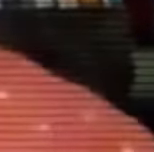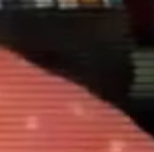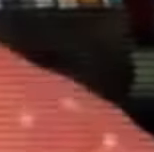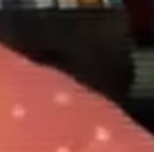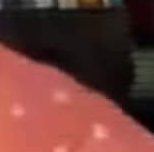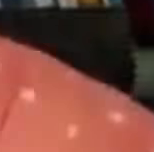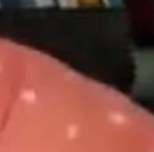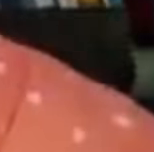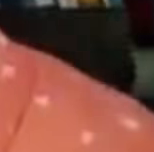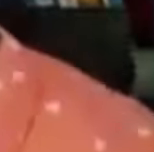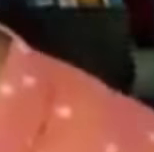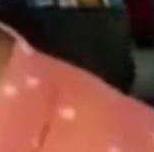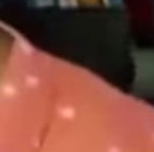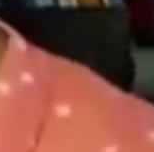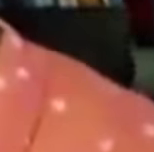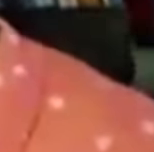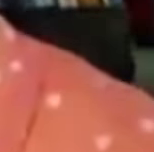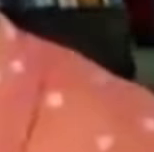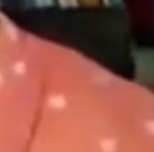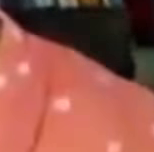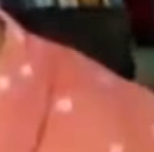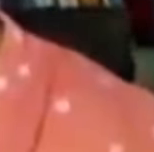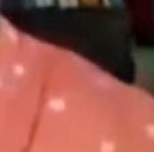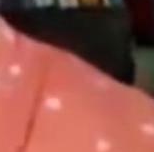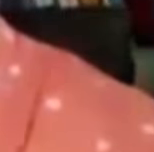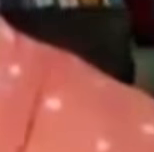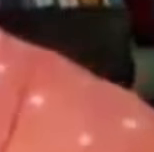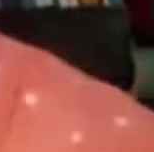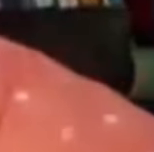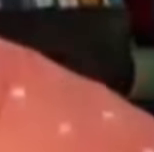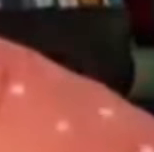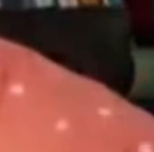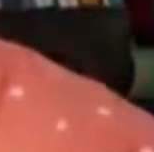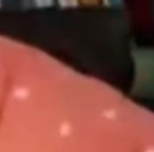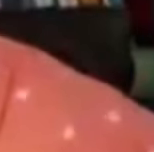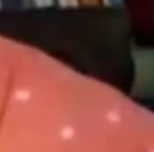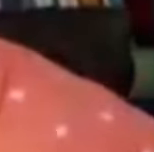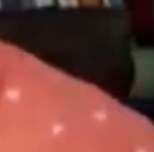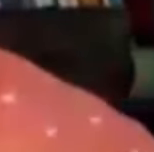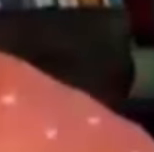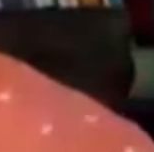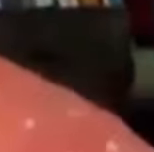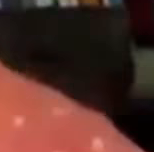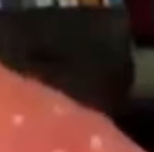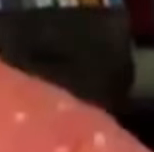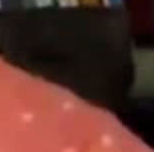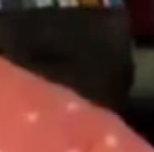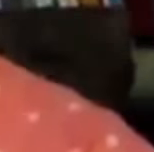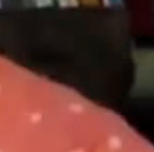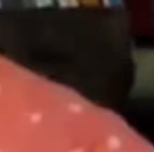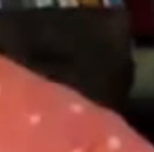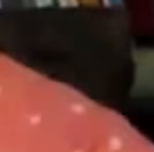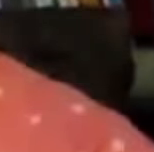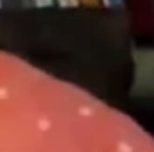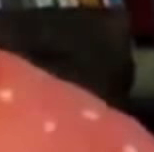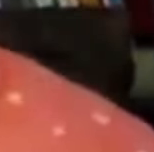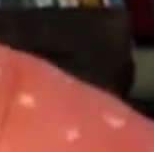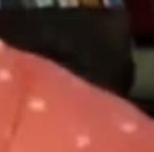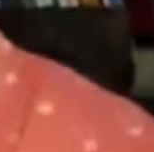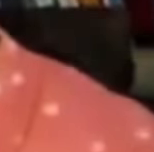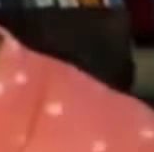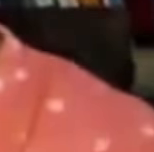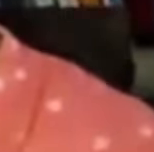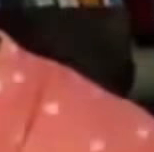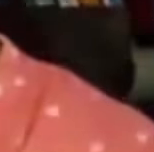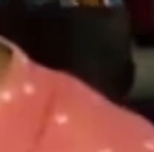Citizens Assembly, tandang-tanda ko yon. At ang tanong sa amin, mahilig ka ba sa siopaw? No? Sinong may gusto